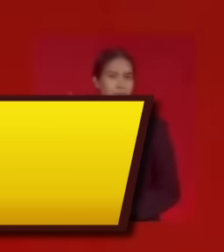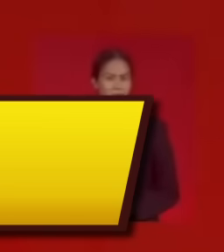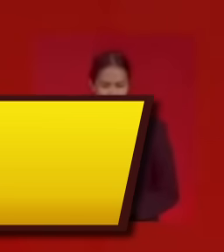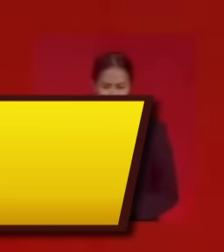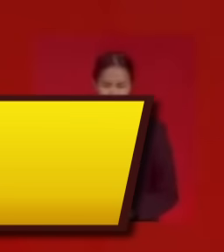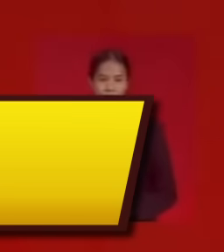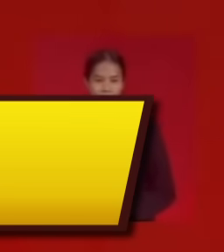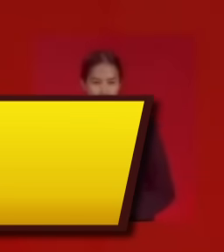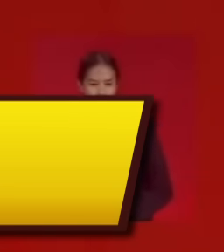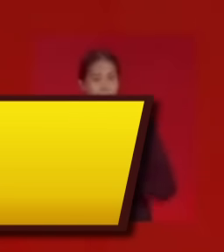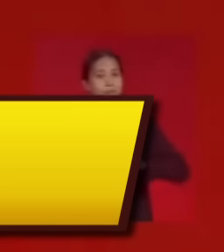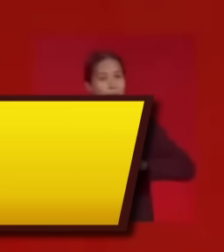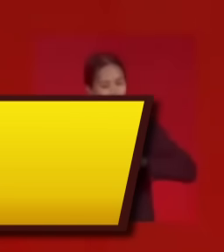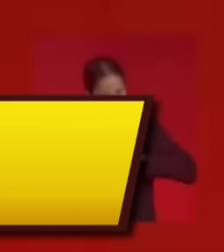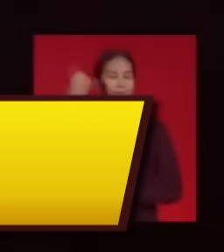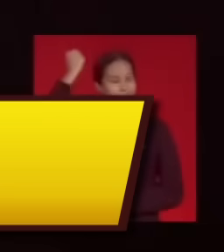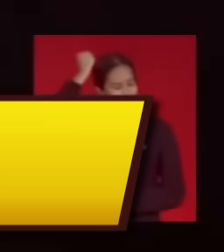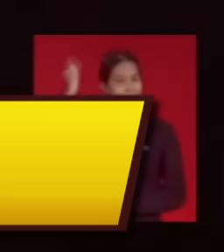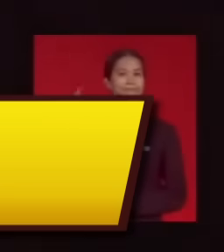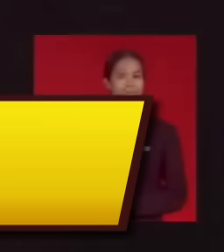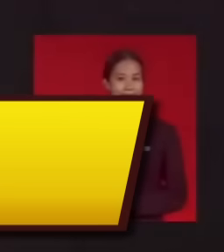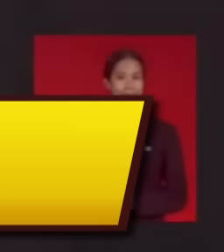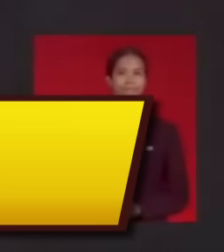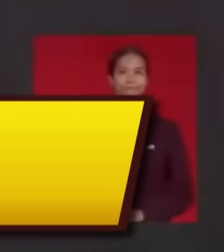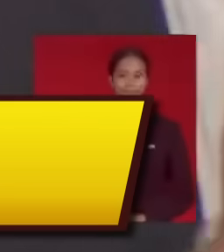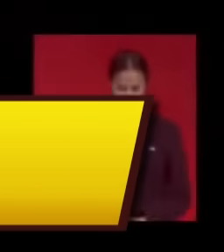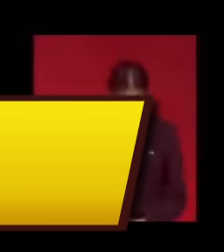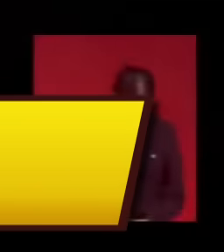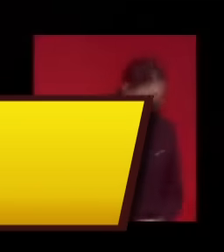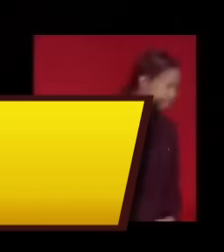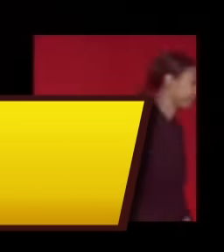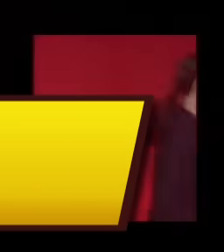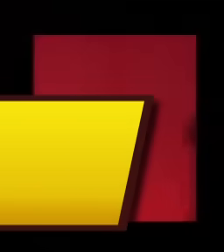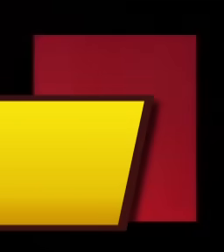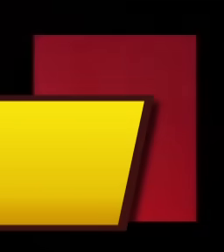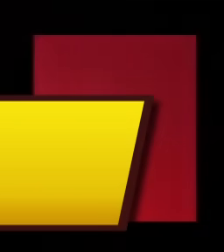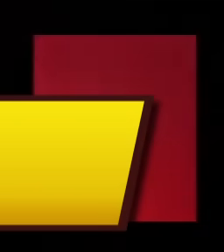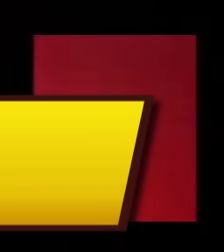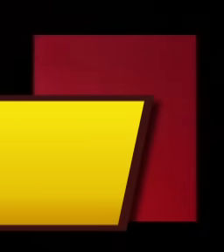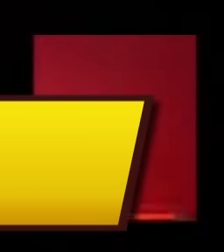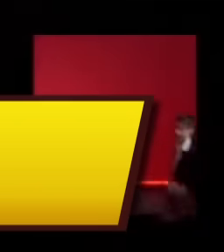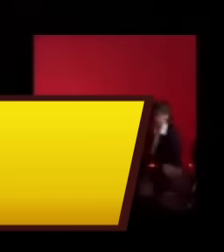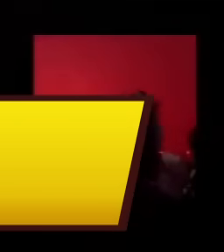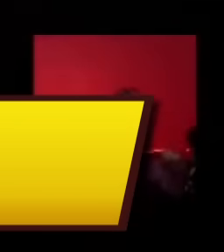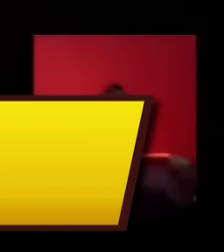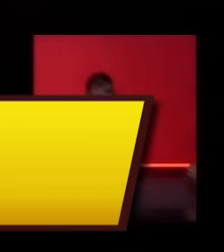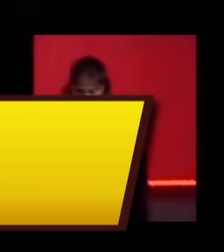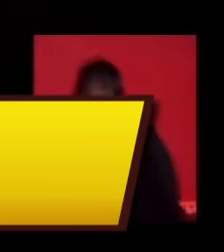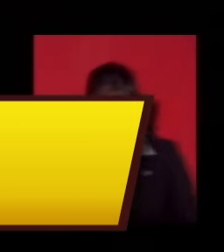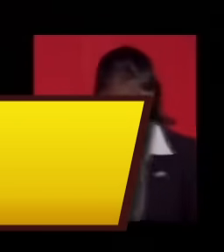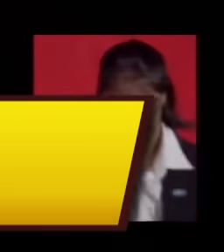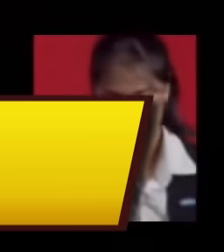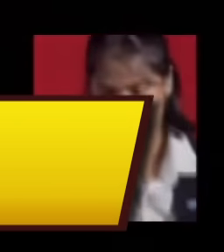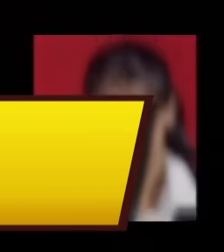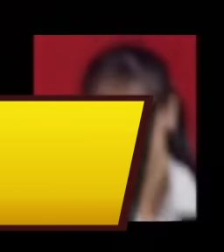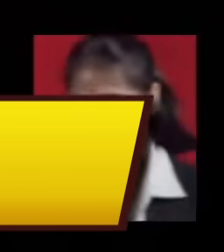แฟชั่นวีคเลยครับนี่หมายว่ามันเป็นหมุดหมายการเปลี่ยนผ่านสู่ความทันสมัยสู่คนรุ่นใหม่สู่เจเนเรชันใหม่และคุณอุ๊งอิ๊งก็ได้เป็นหัวห